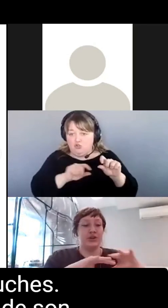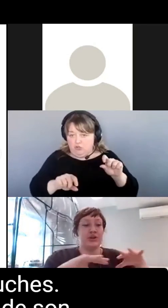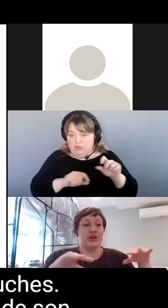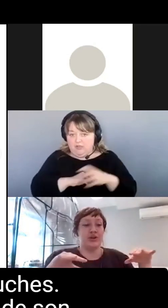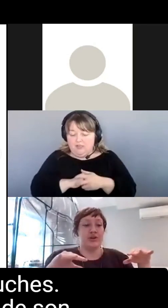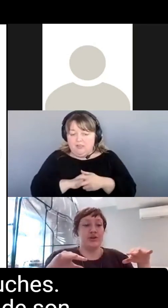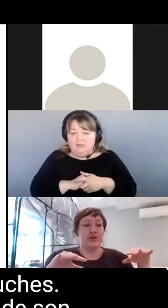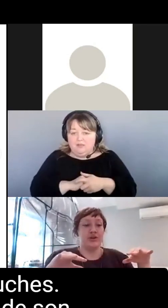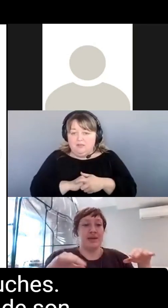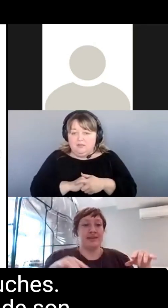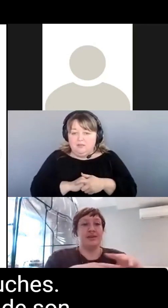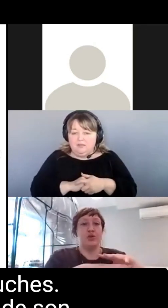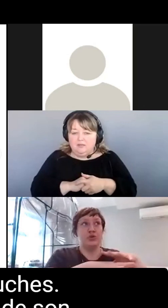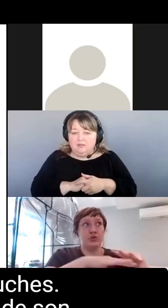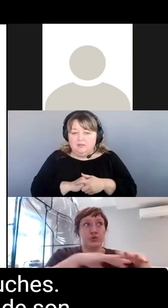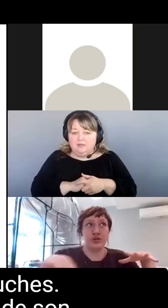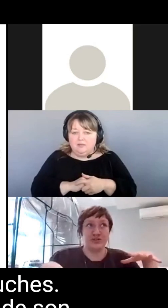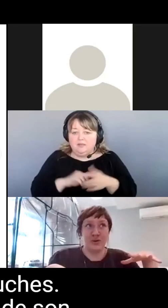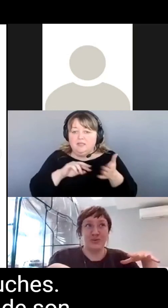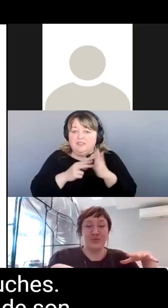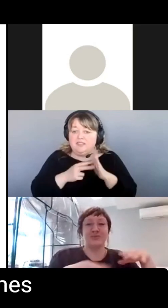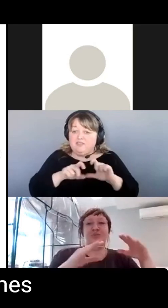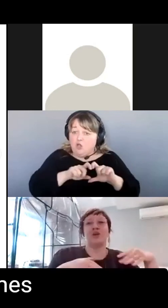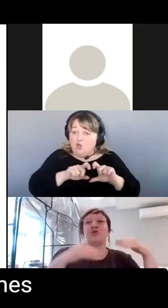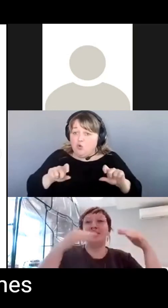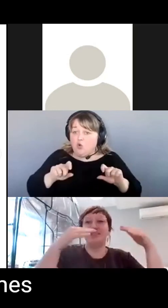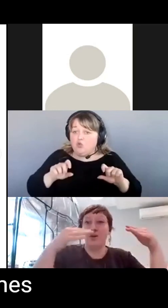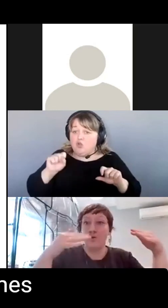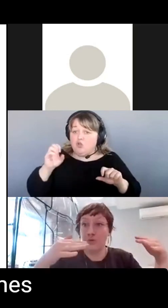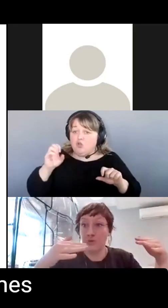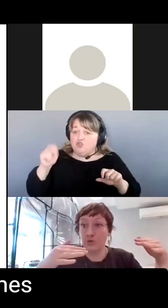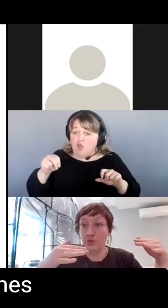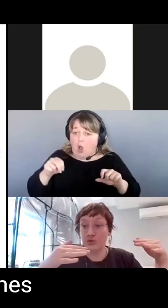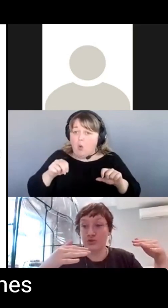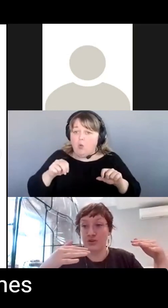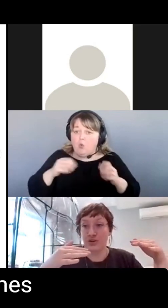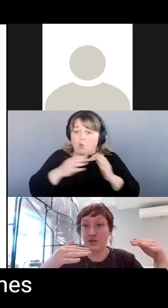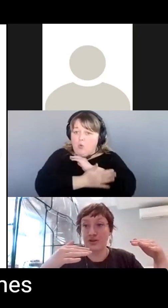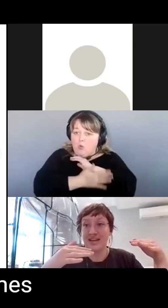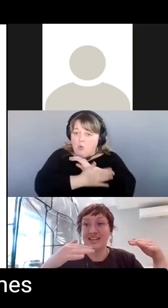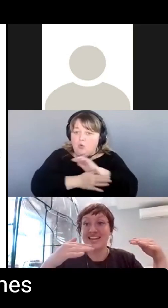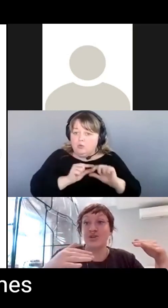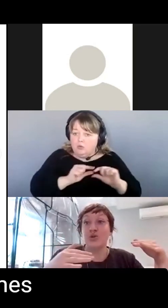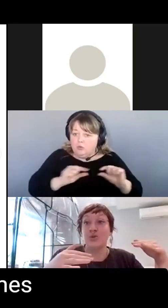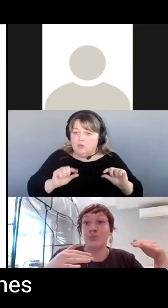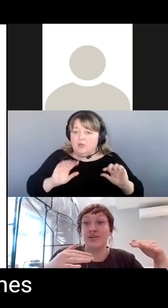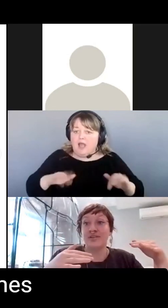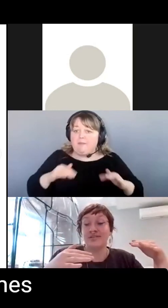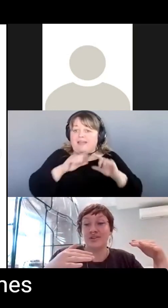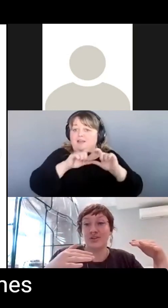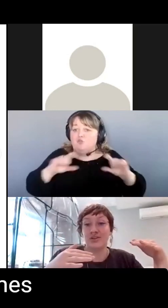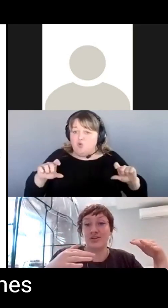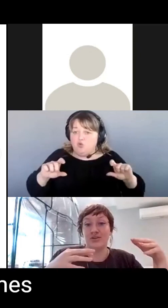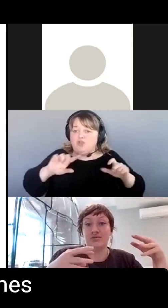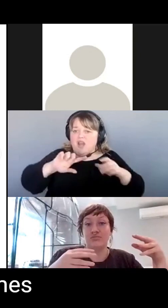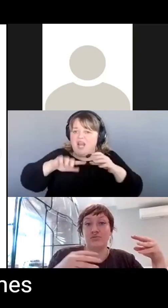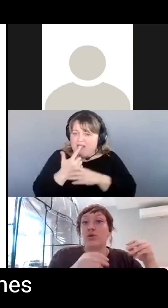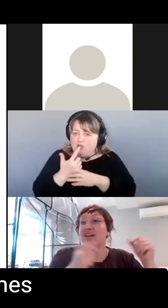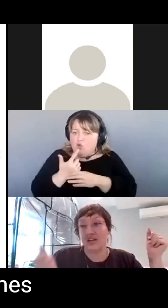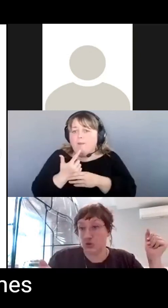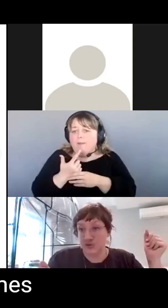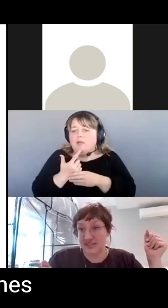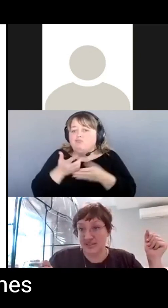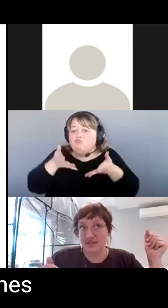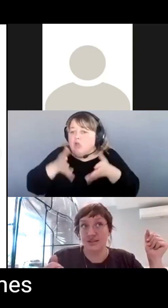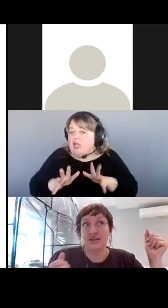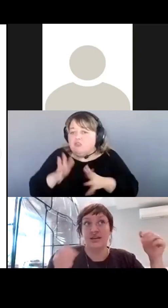de mettre une couche de son, puis ensuite une couche de légumes de vos